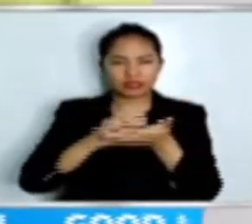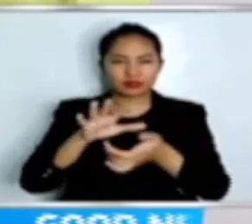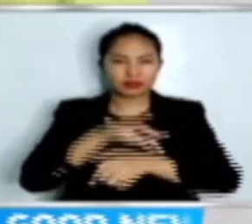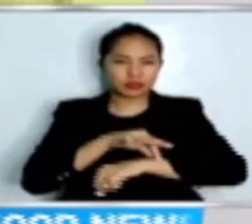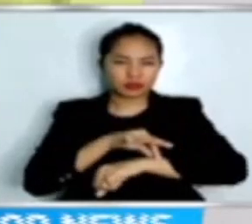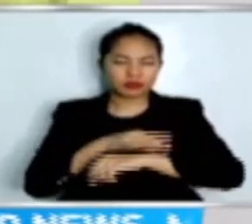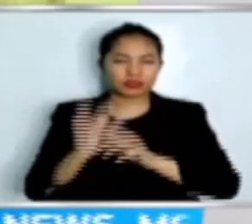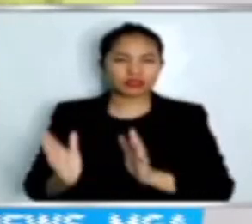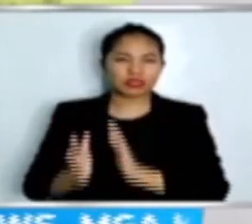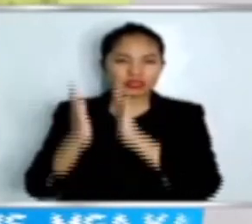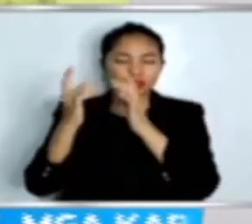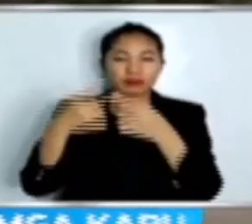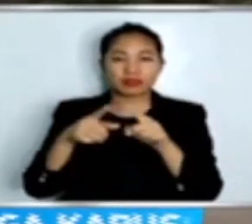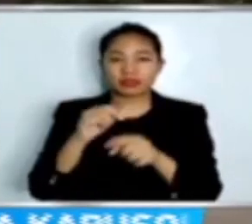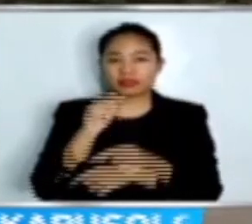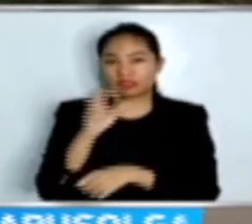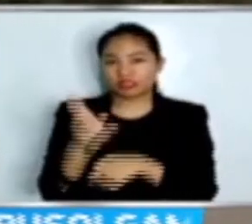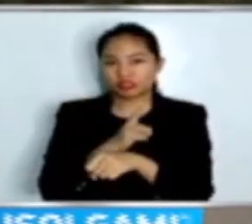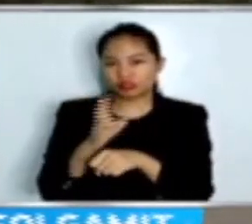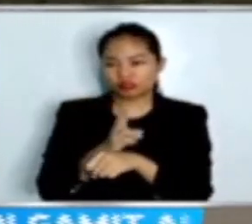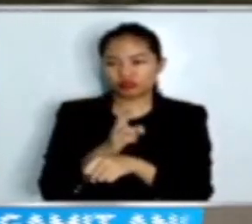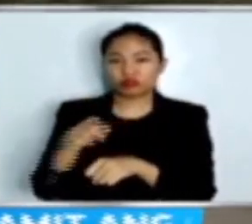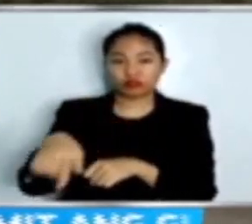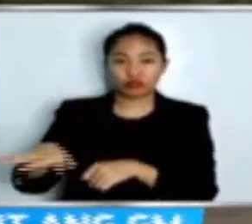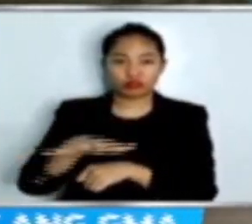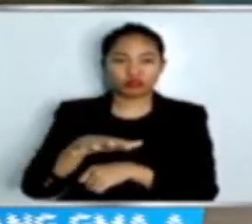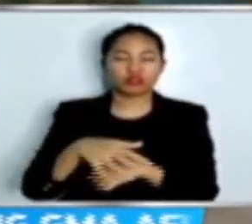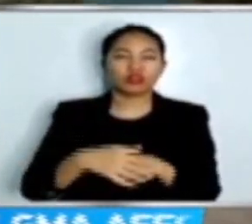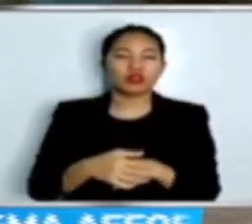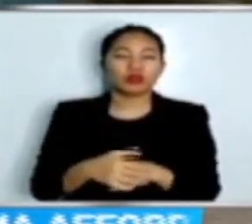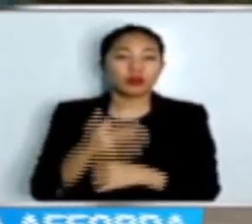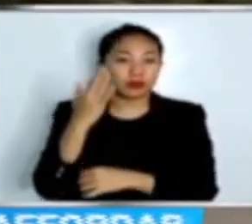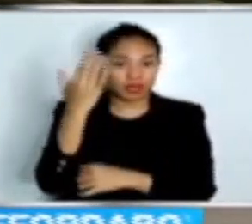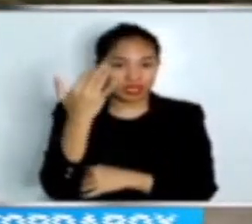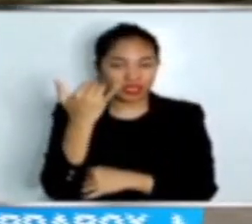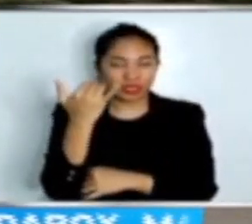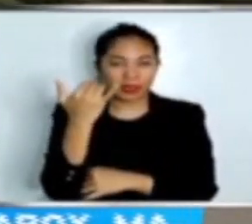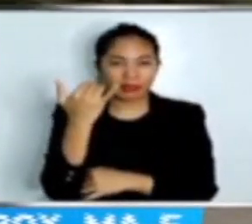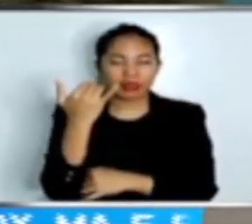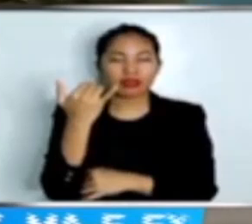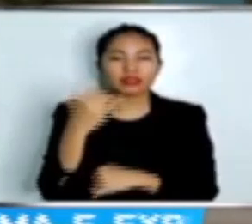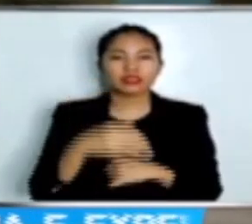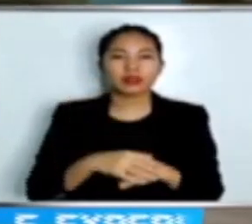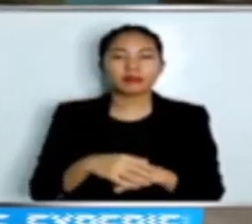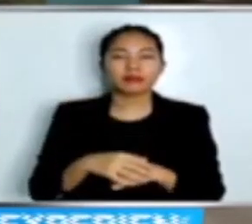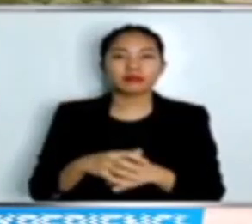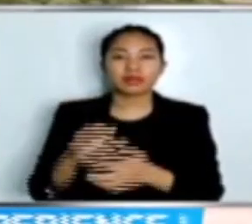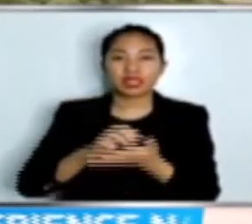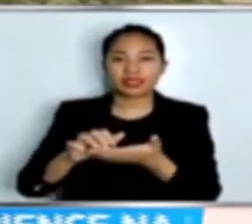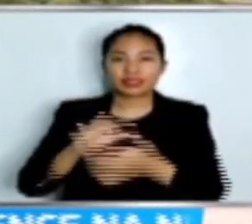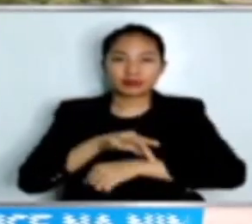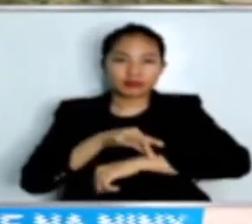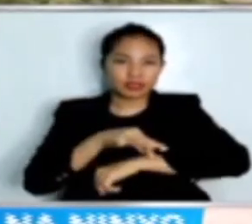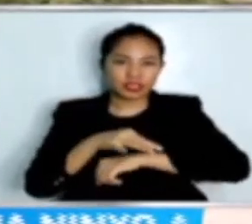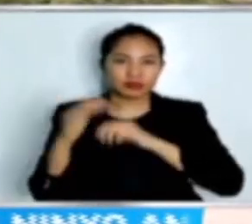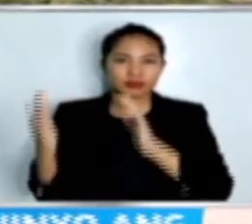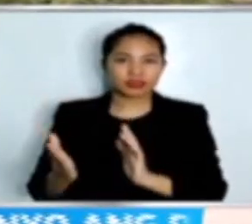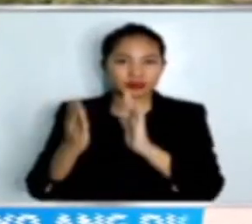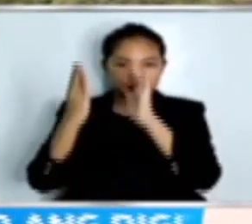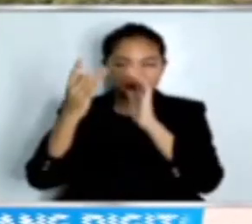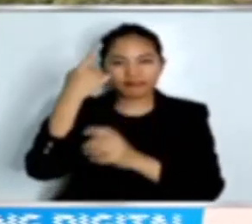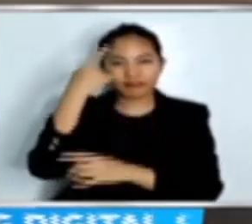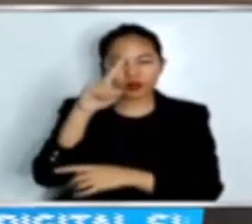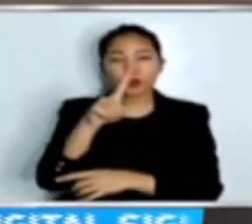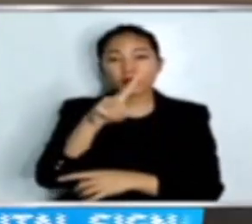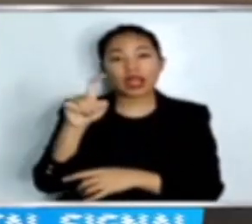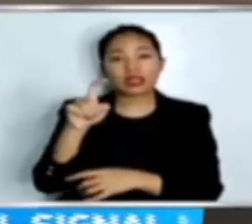magagamit yan ng mga estudyante. Ang pilot run kasi para lamang sa pipiliing 100 public schools at 20 private